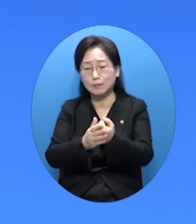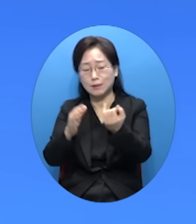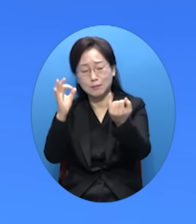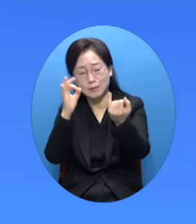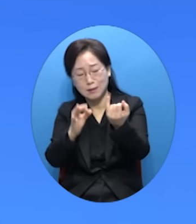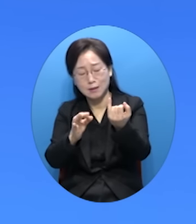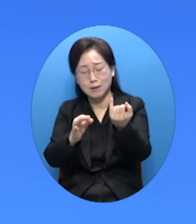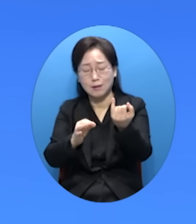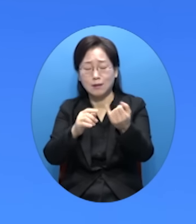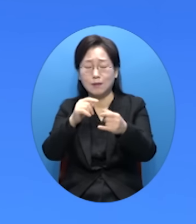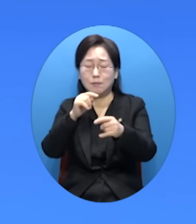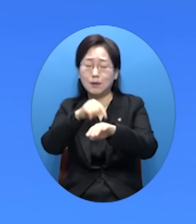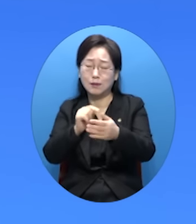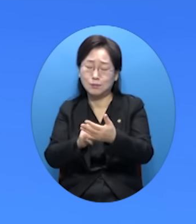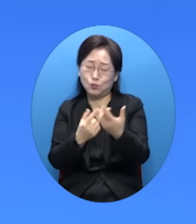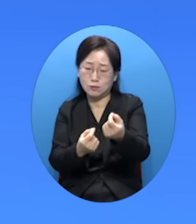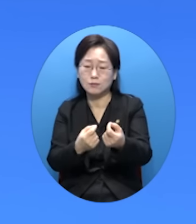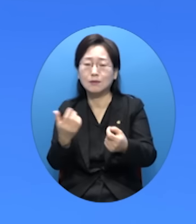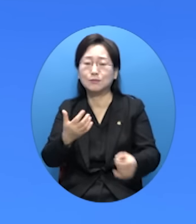너무 아파요.